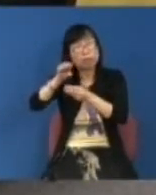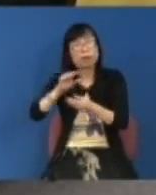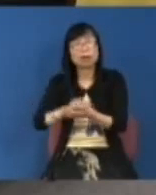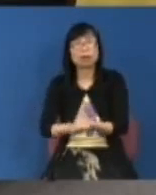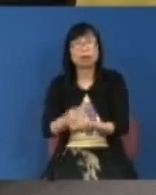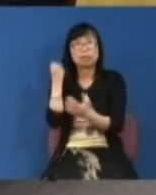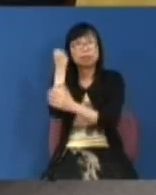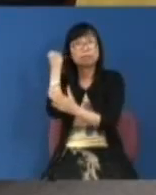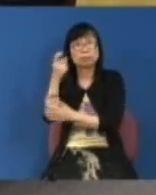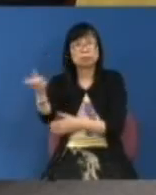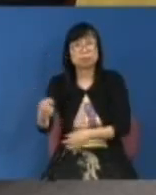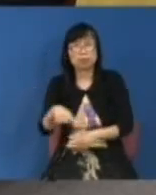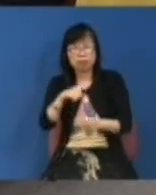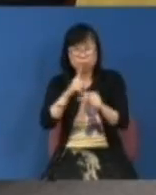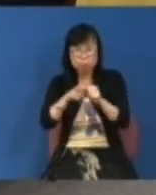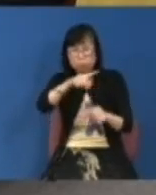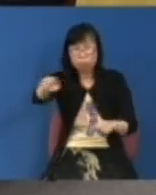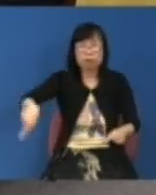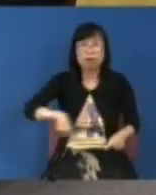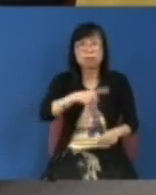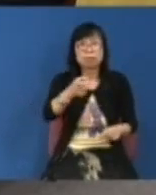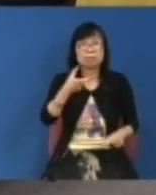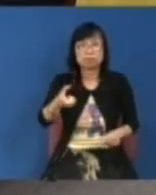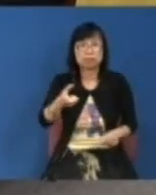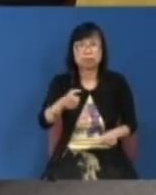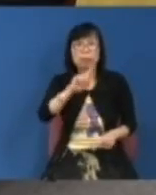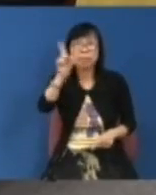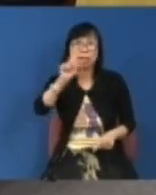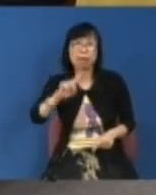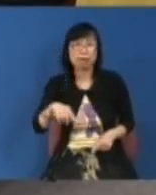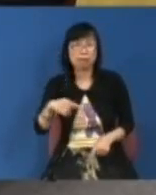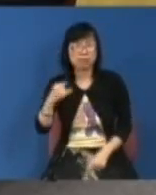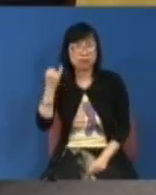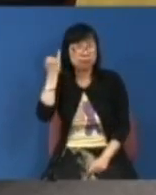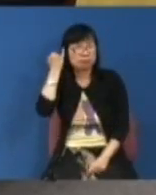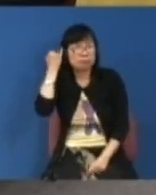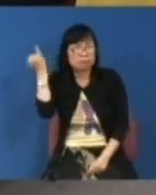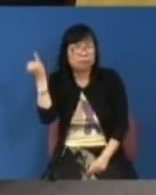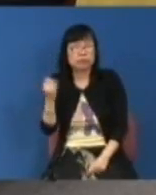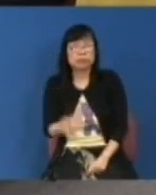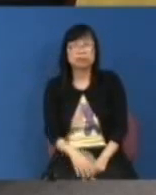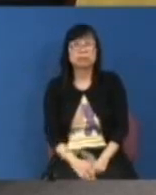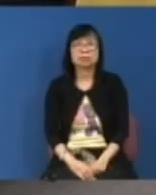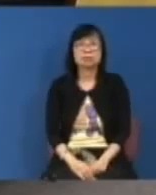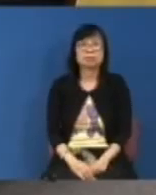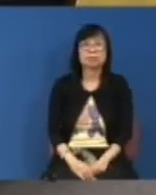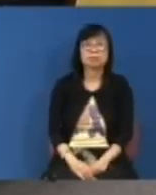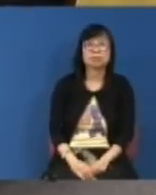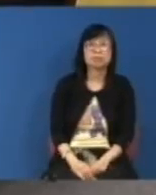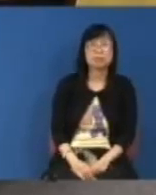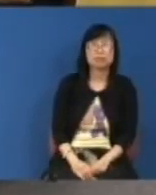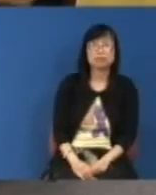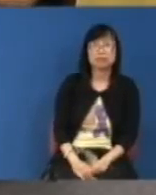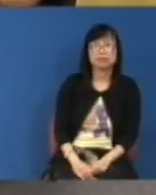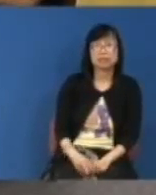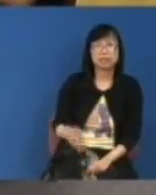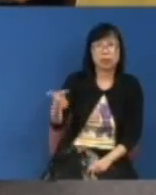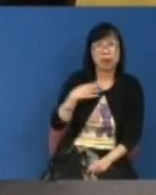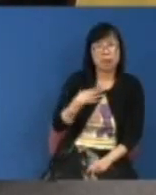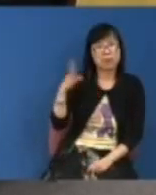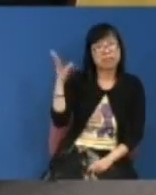什麼叫中環價值啊？是不是？我都沒聽過中環 價值。我只聽過情陷夜中環而已。 我覺得所以其